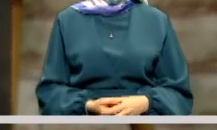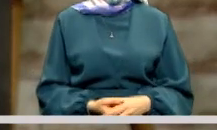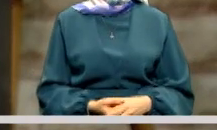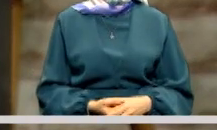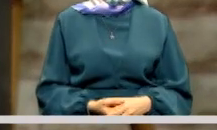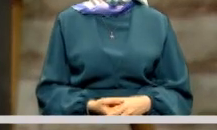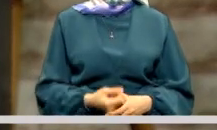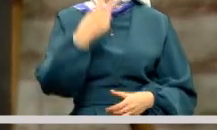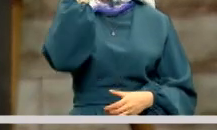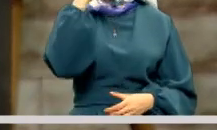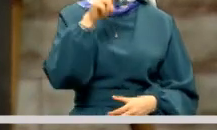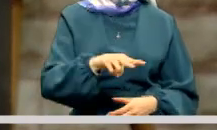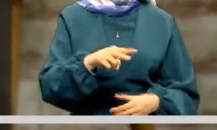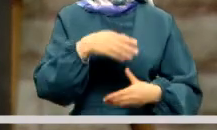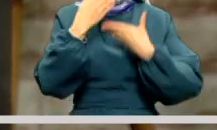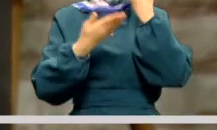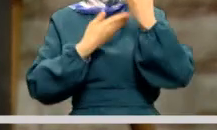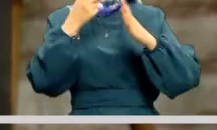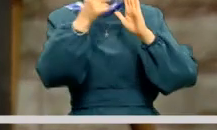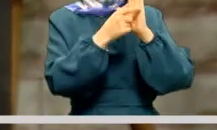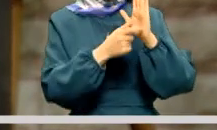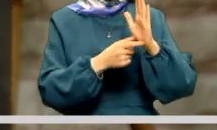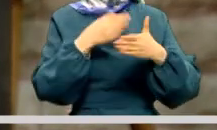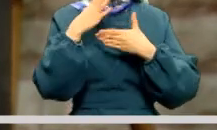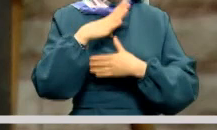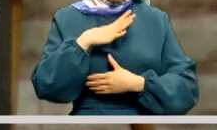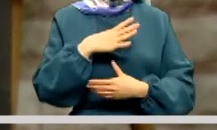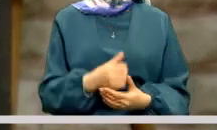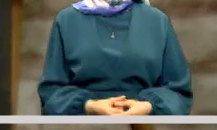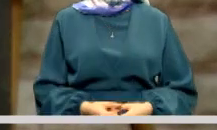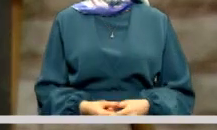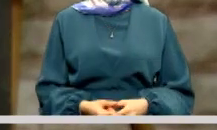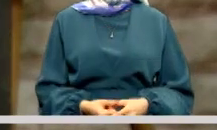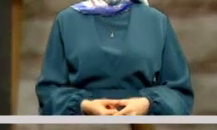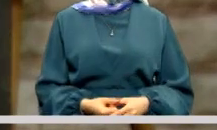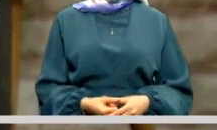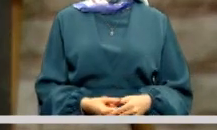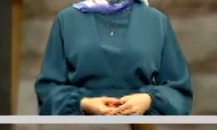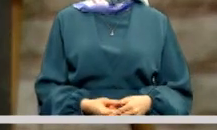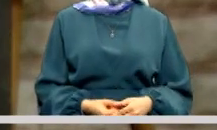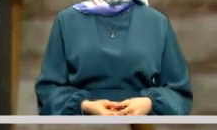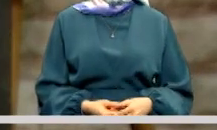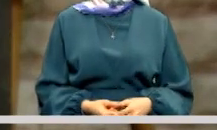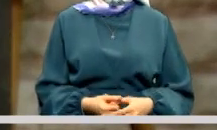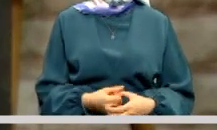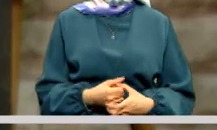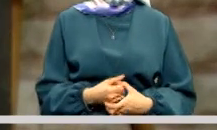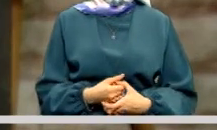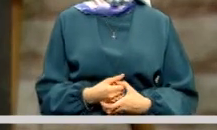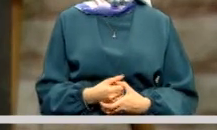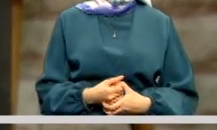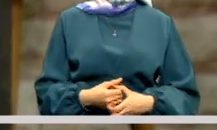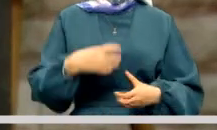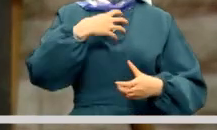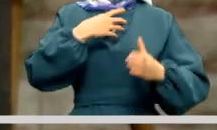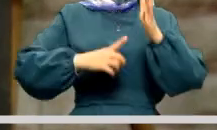Yeminle ifade edilen ayetlerde bazı atıklar vardır bu şekilde yorumlanır yani kendisini yetiştirmiş